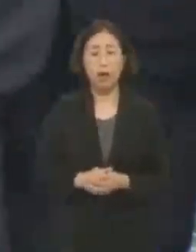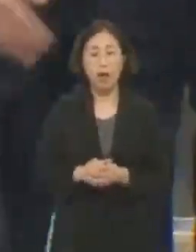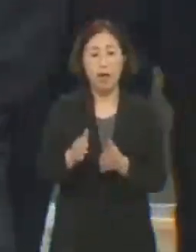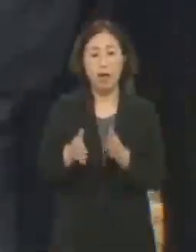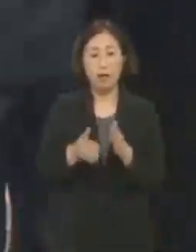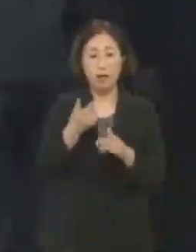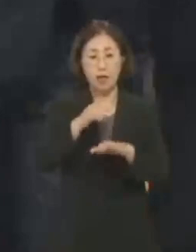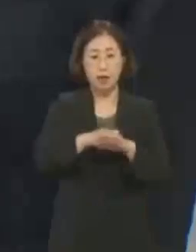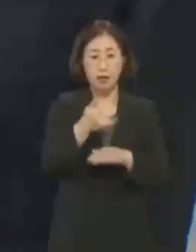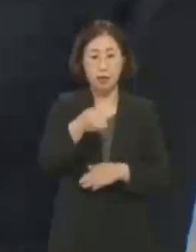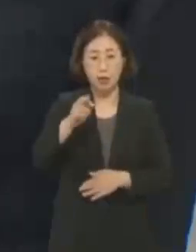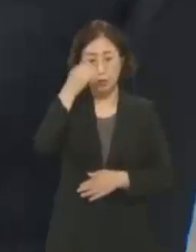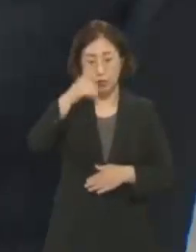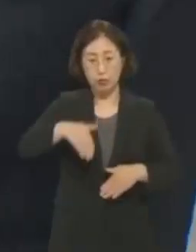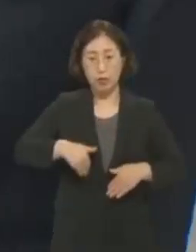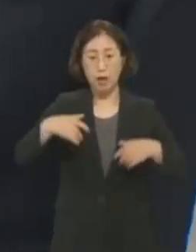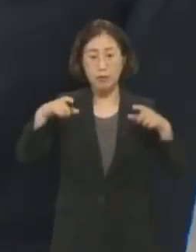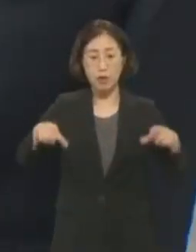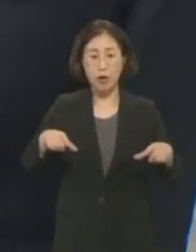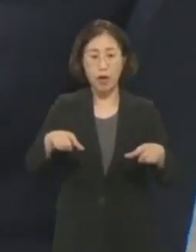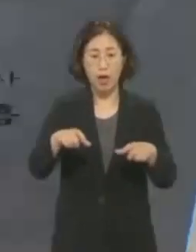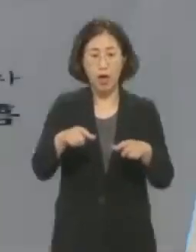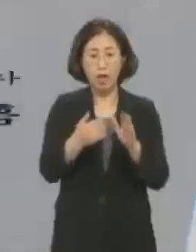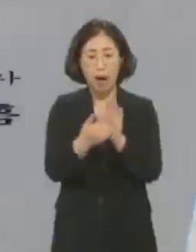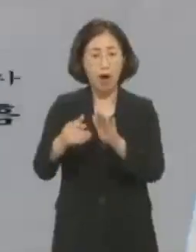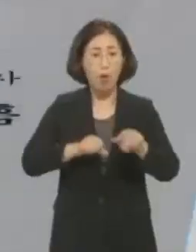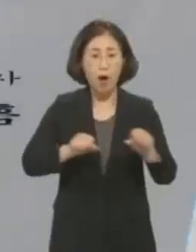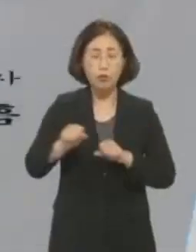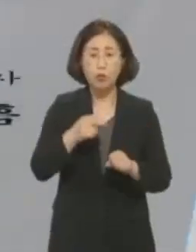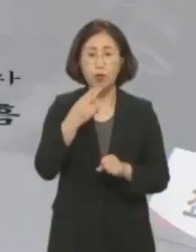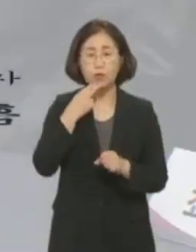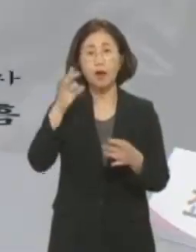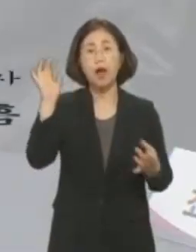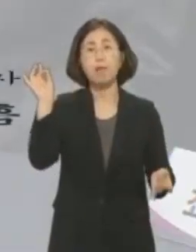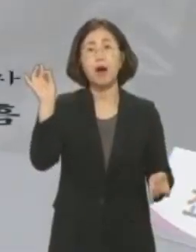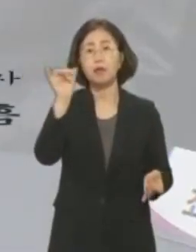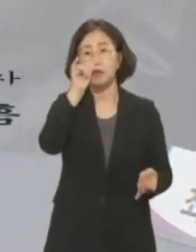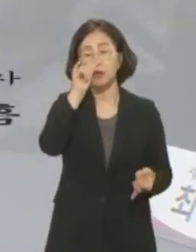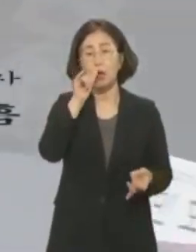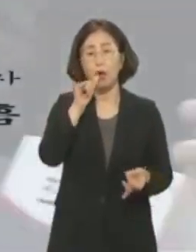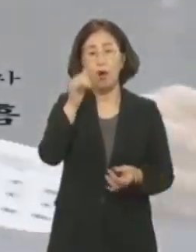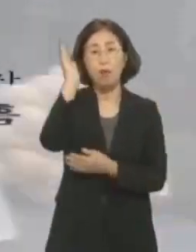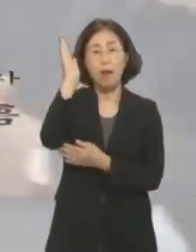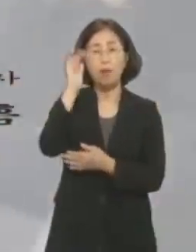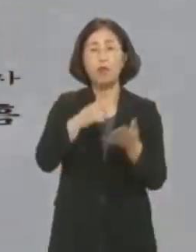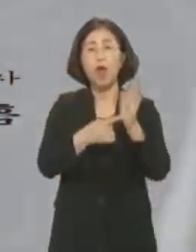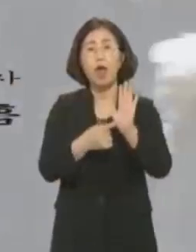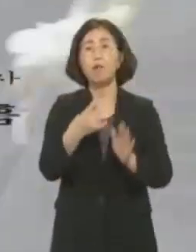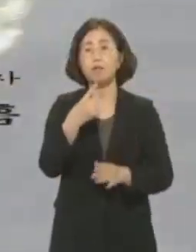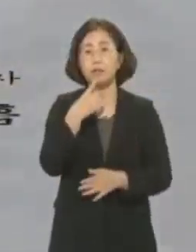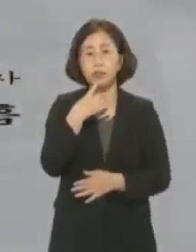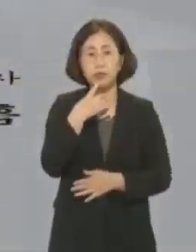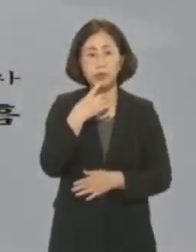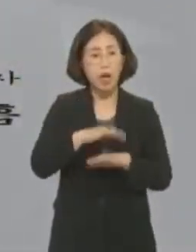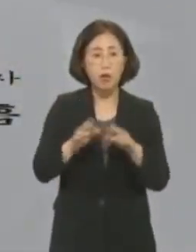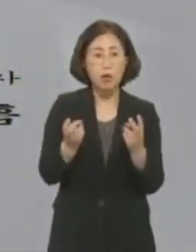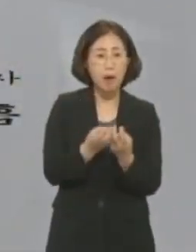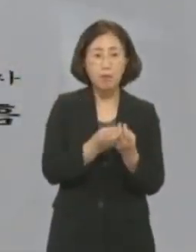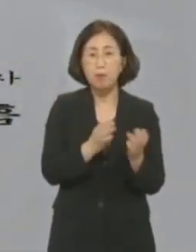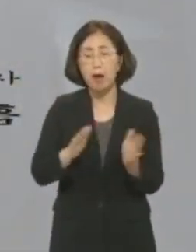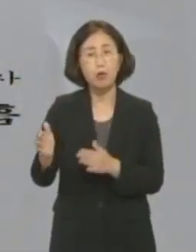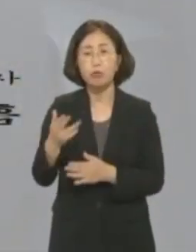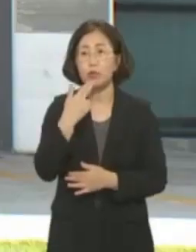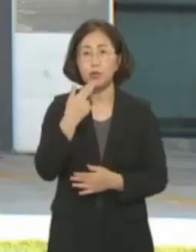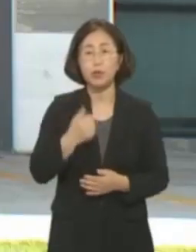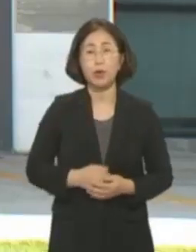대전과 세종 충남 등 충청권 4개 시도에서는 성명서 발표 정도에 그칠뿐 이렇다한 대책이나 대응이